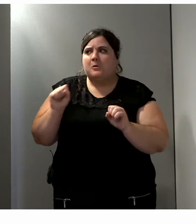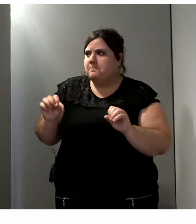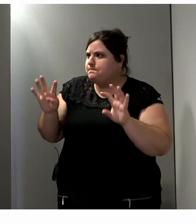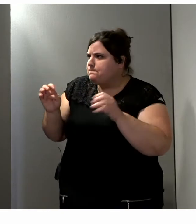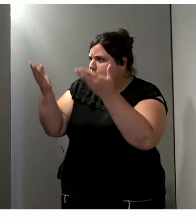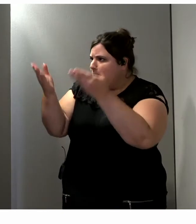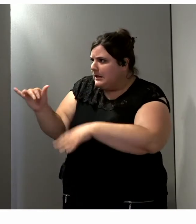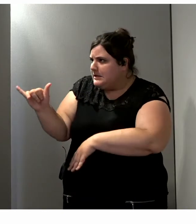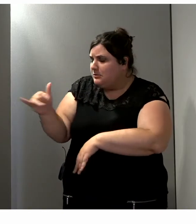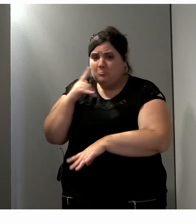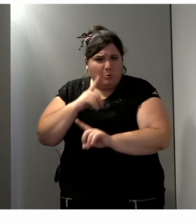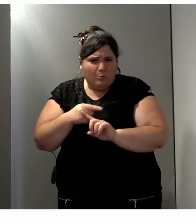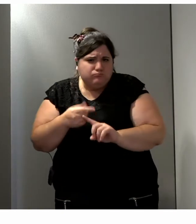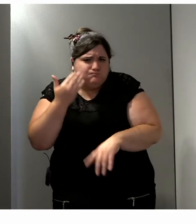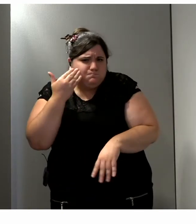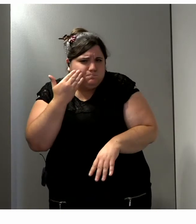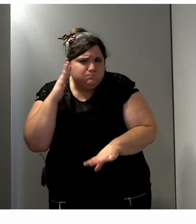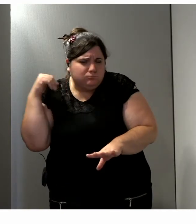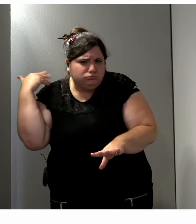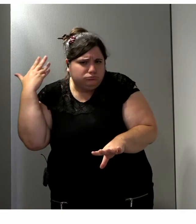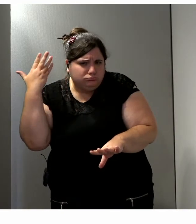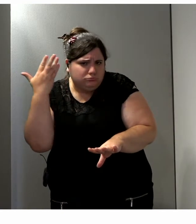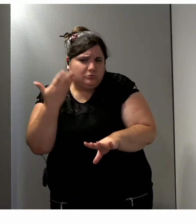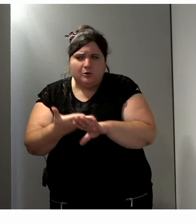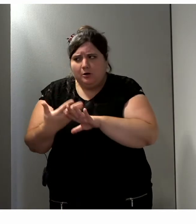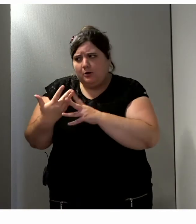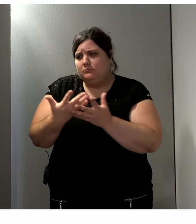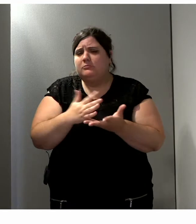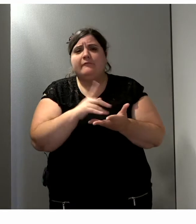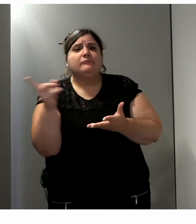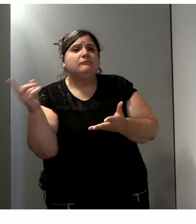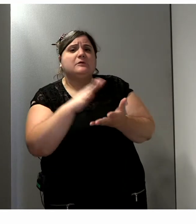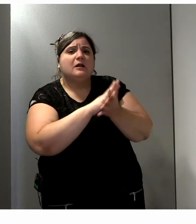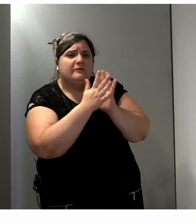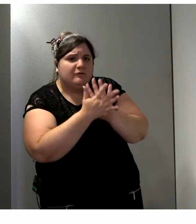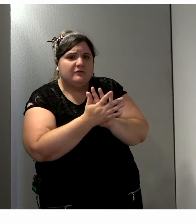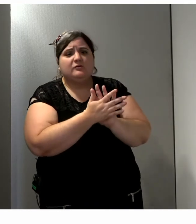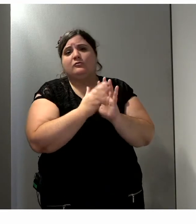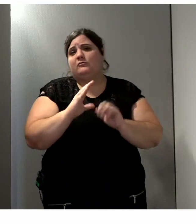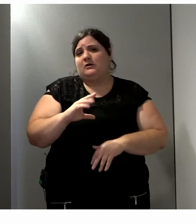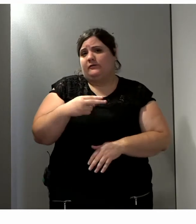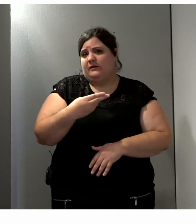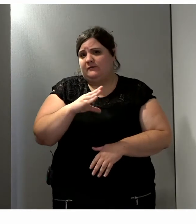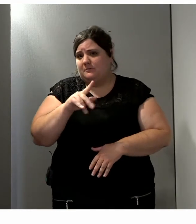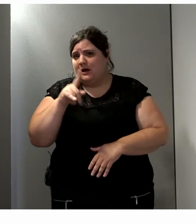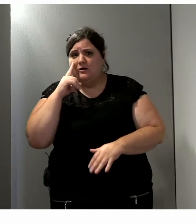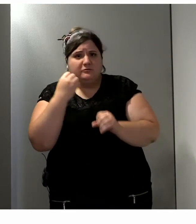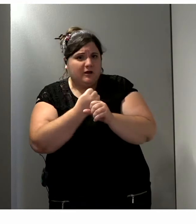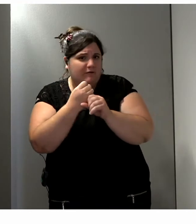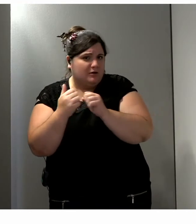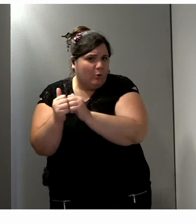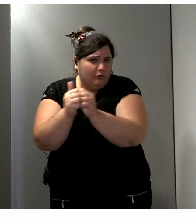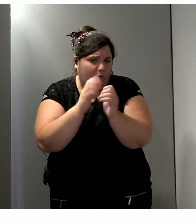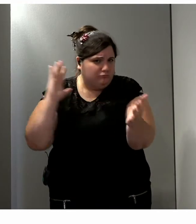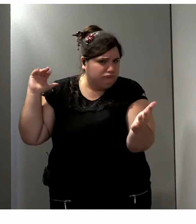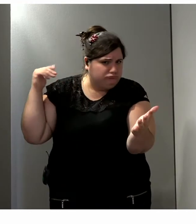depuis de longues années une véritable collaboration avec les associations et le TNTPH. Mais on voulait aujourd'hui prendre